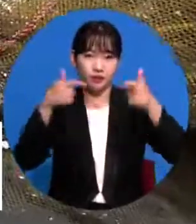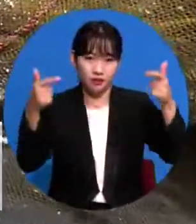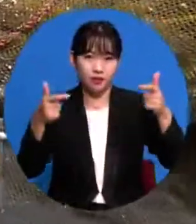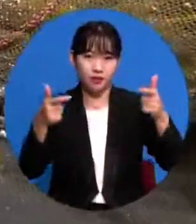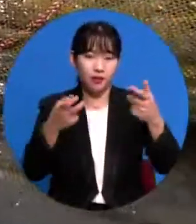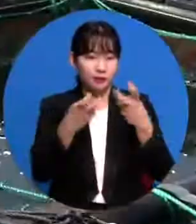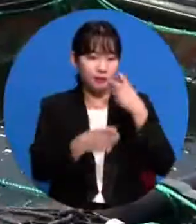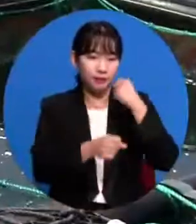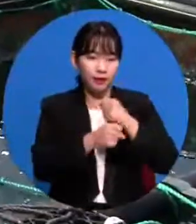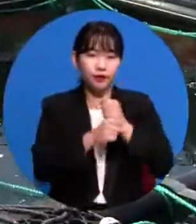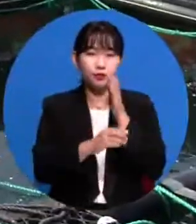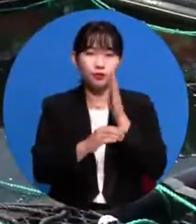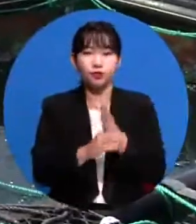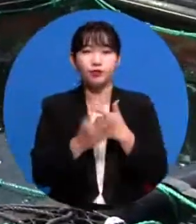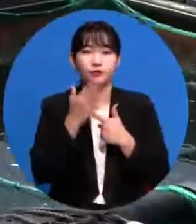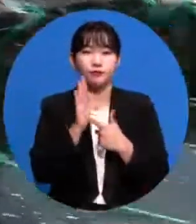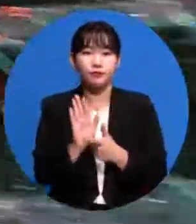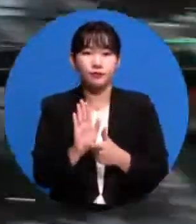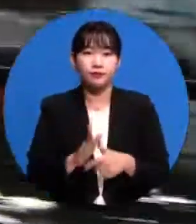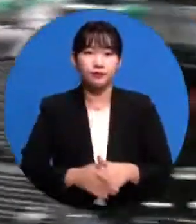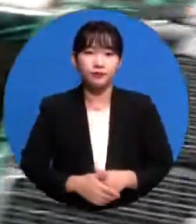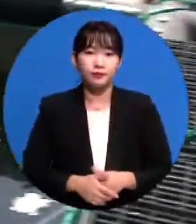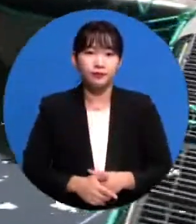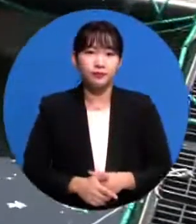등 대책을 마련하고 있다고 하겠습니다